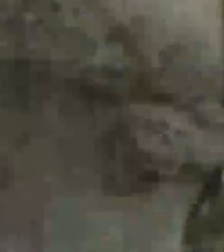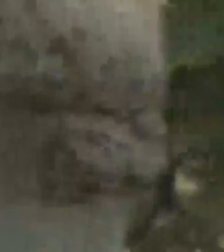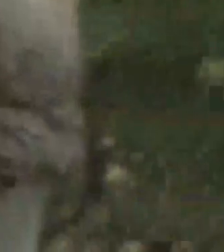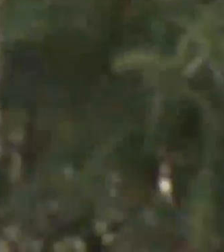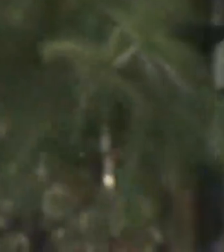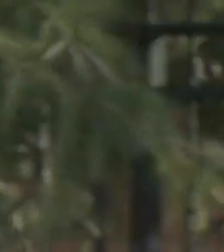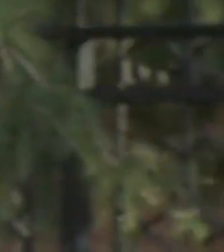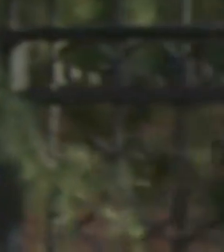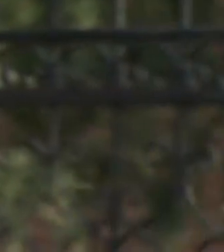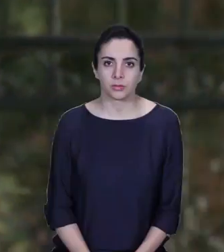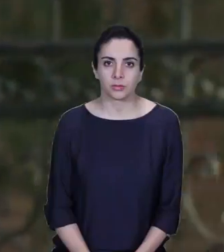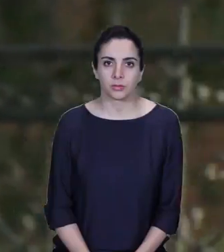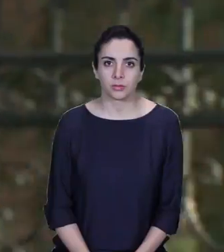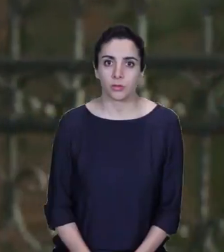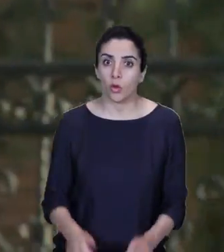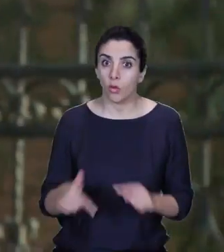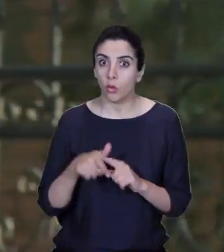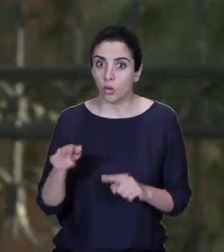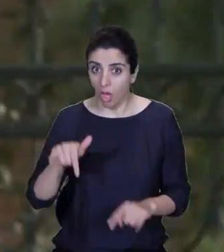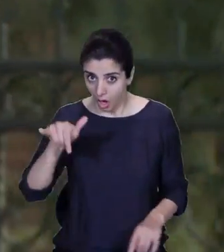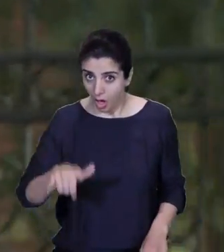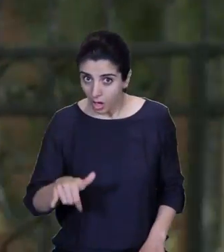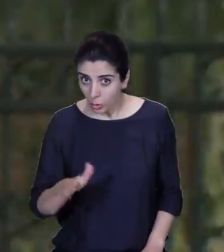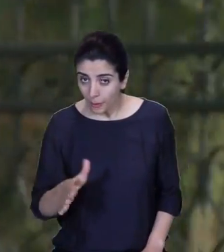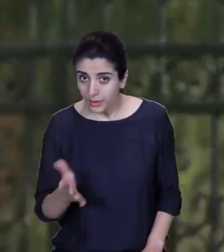Sokak. Yoksa Funda haklı mı?